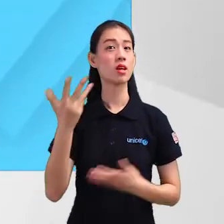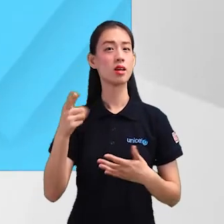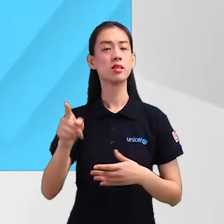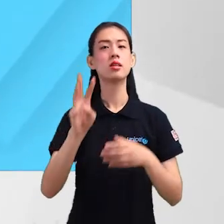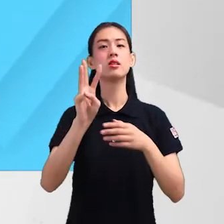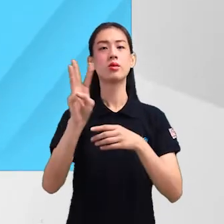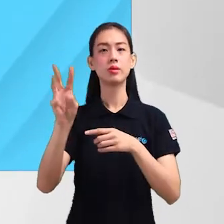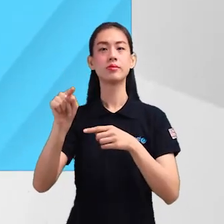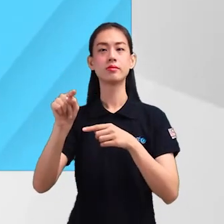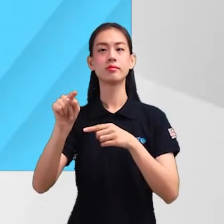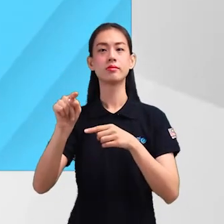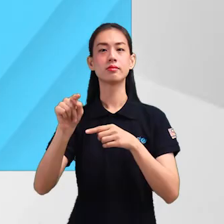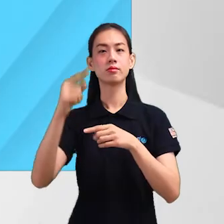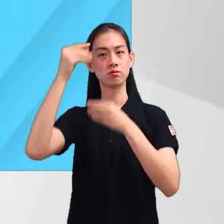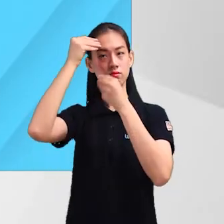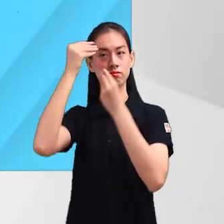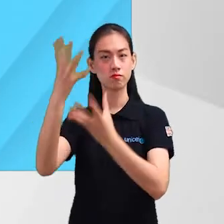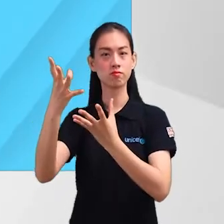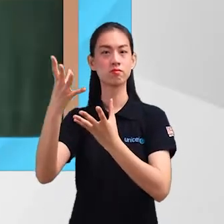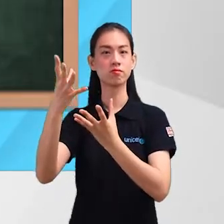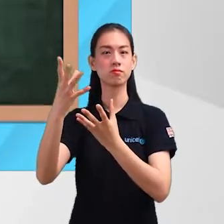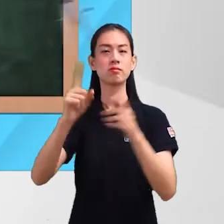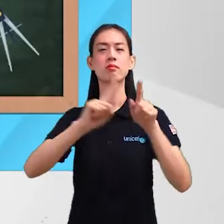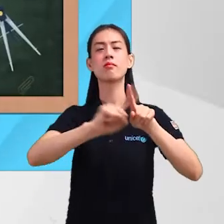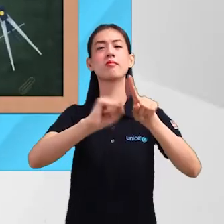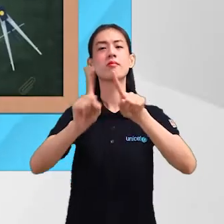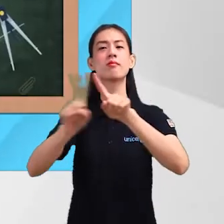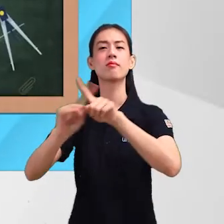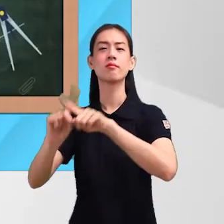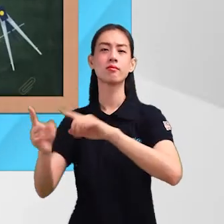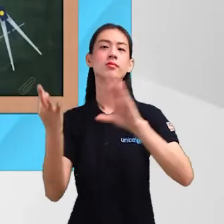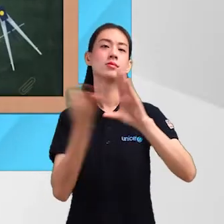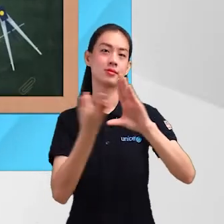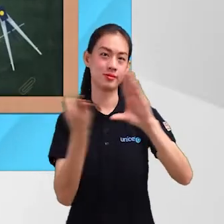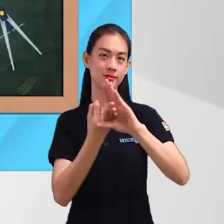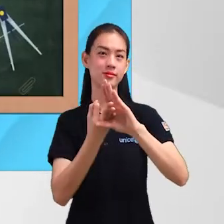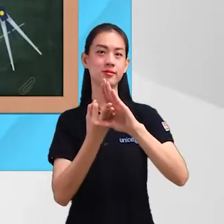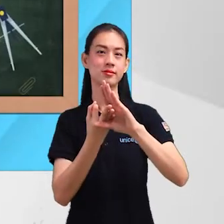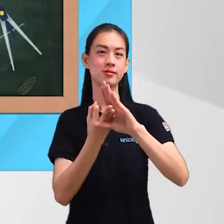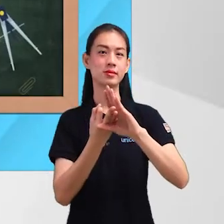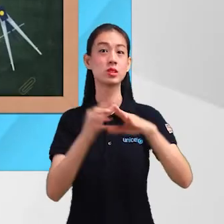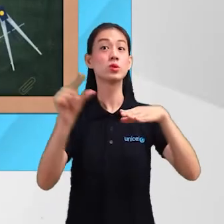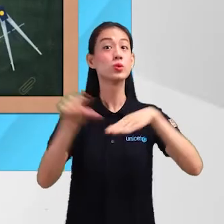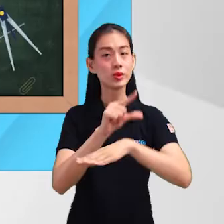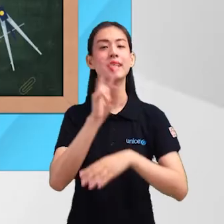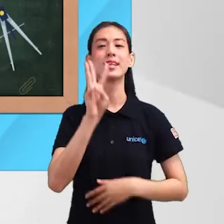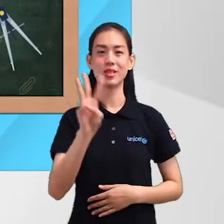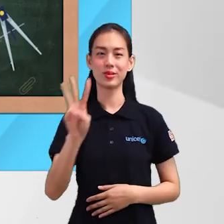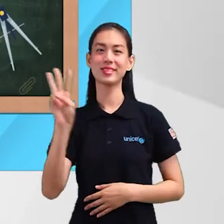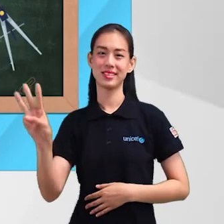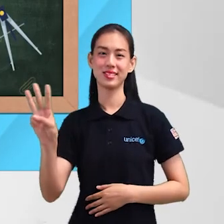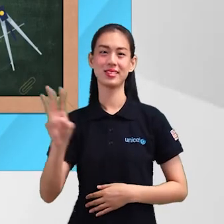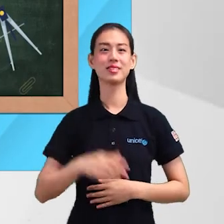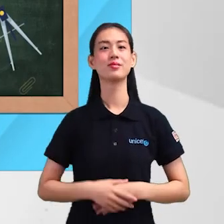bahagian kepala untuk laman web. Di sini juga adalah bahagian untuk memberitahu pelayar web jenis-jenis fail lain yang